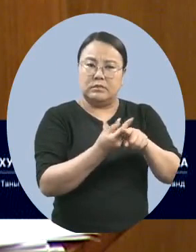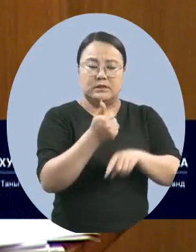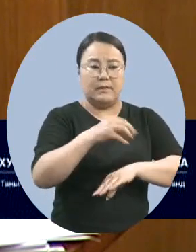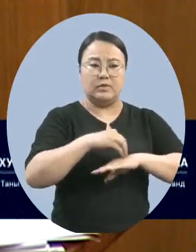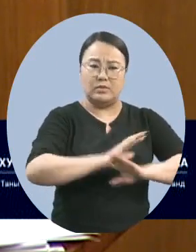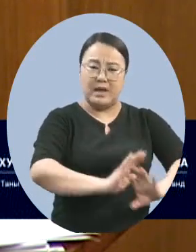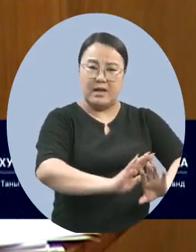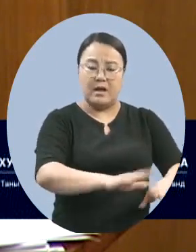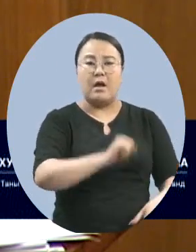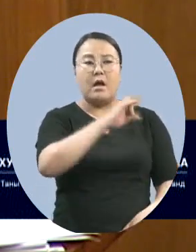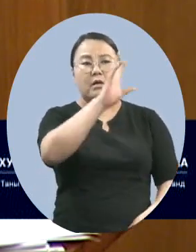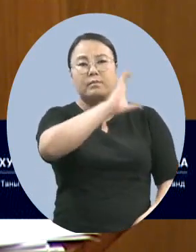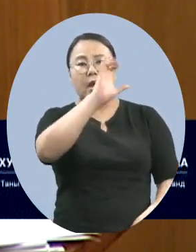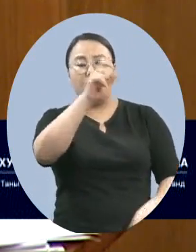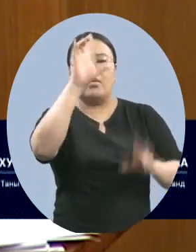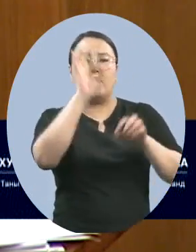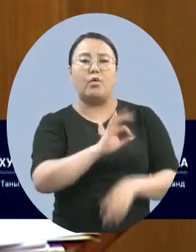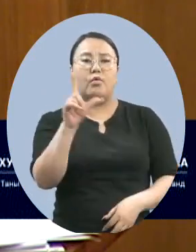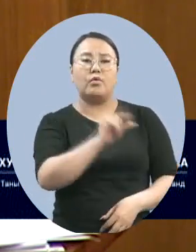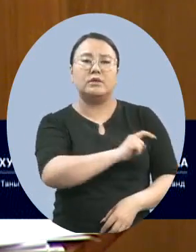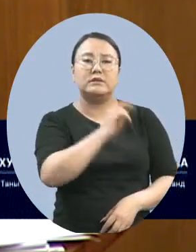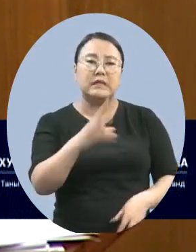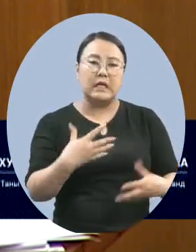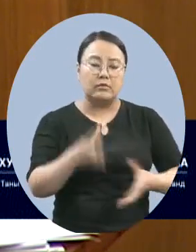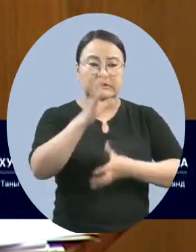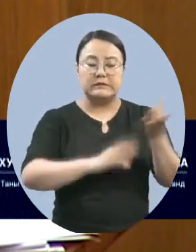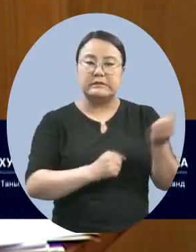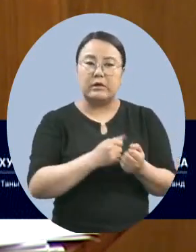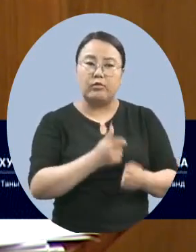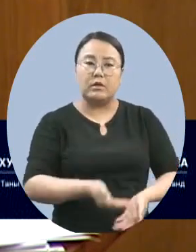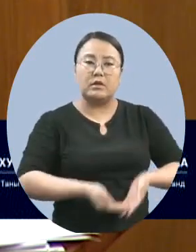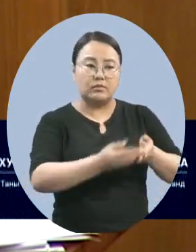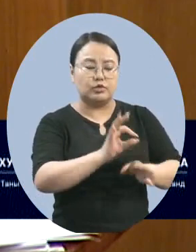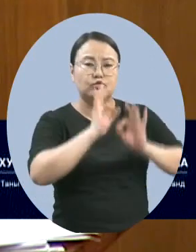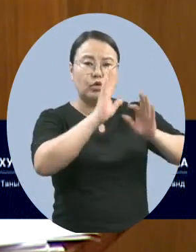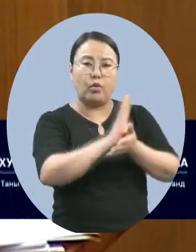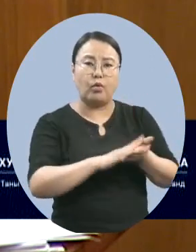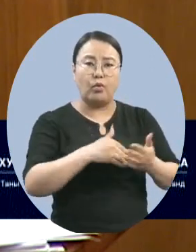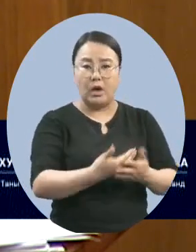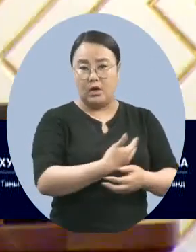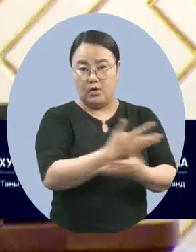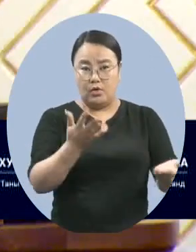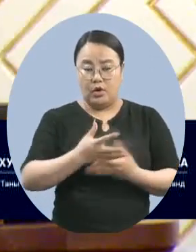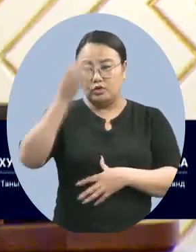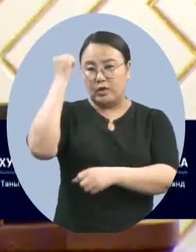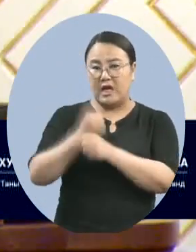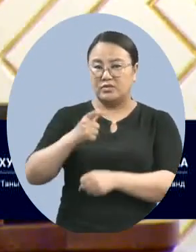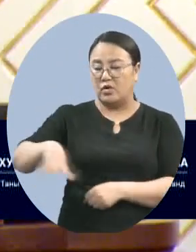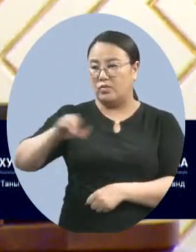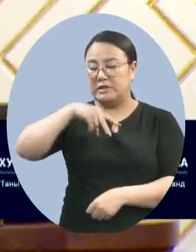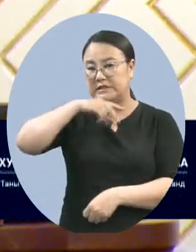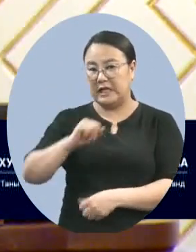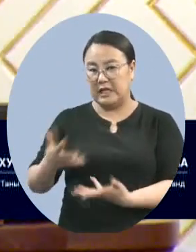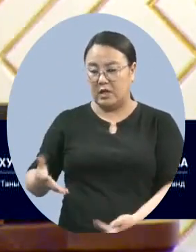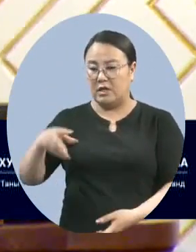тогтворжуулах чиглэлээр аж ахуй нэгжүүдэд олгодог хөнгөлтэй зээл, санхүүгийн дэмжлэгийг оновчтой хуваарлах, төрийн албан хаагчдын цалин хөлс, албан